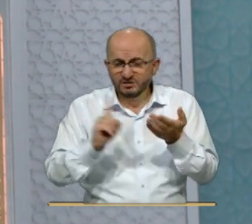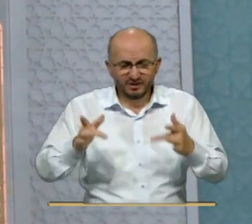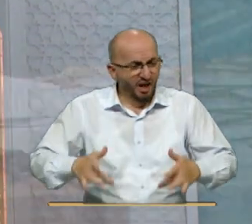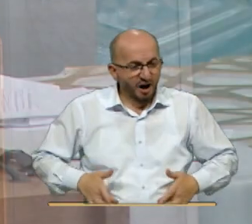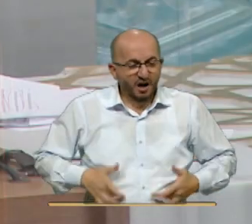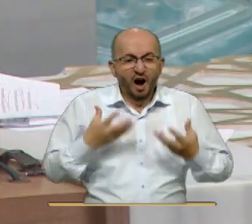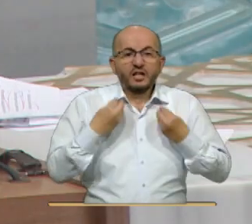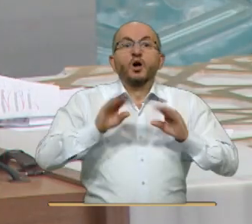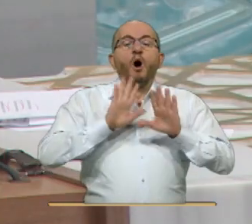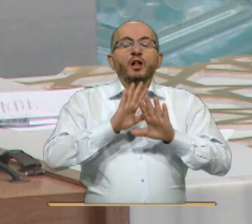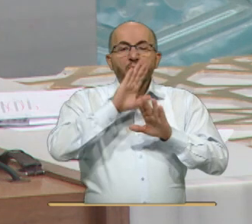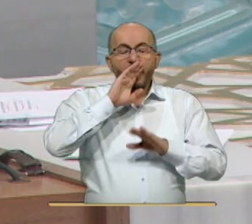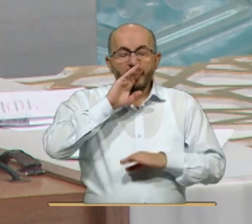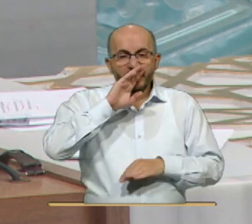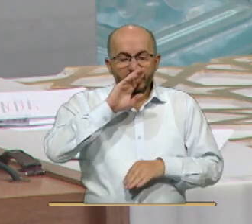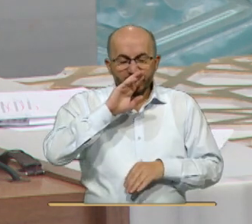olmayız.